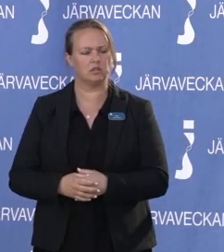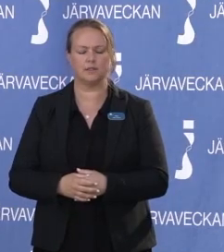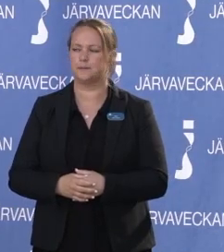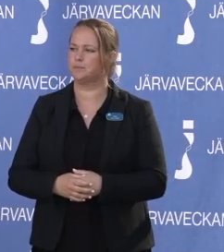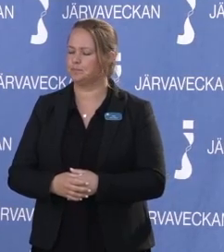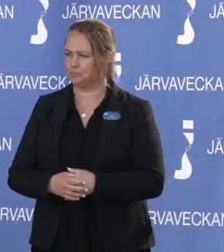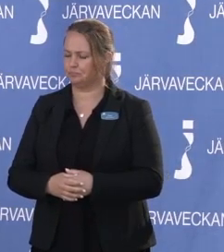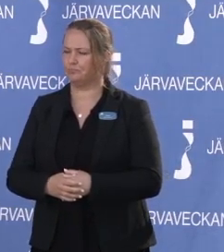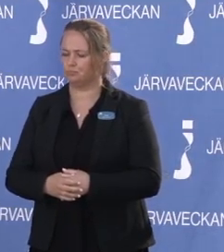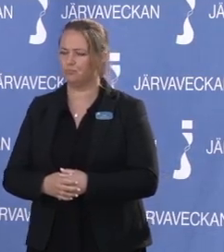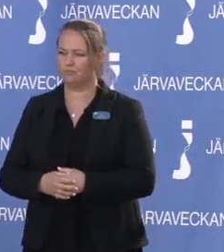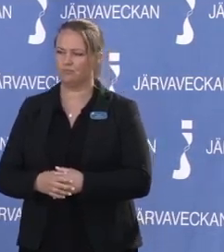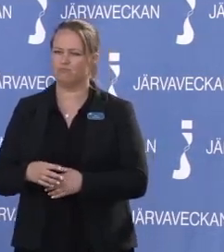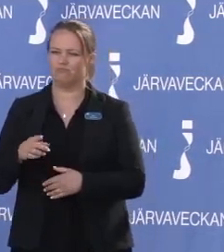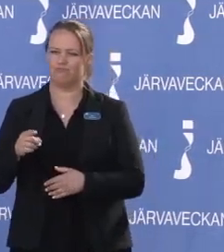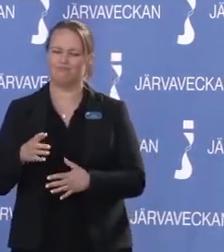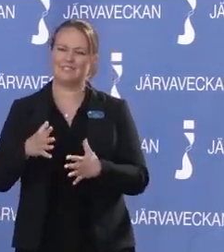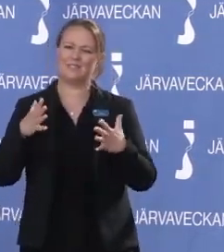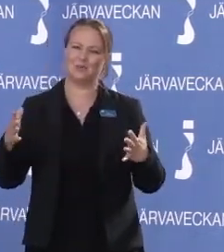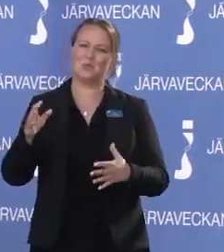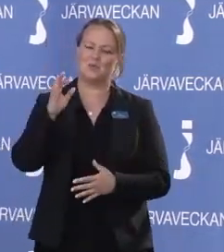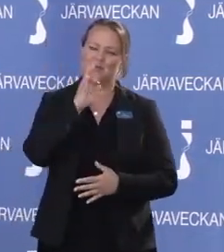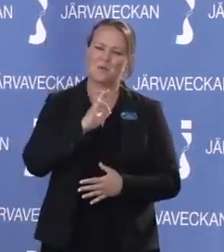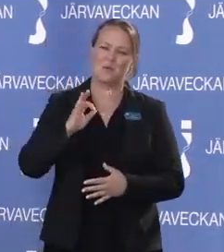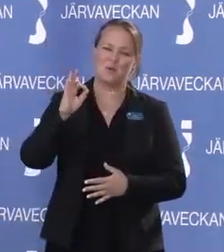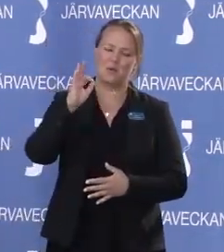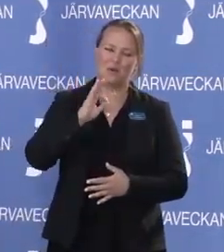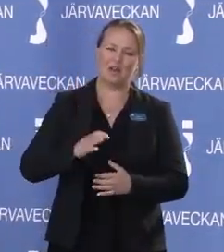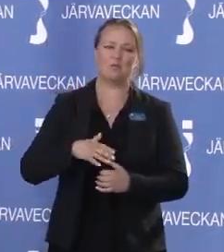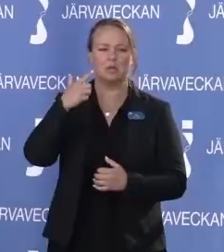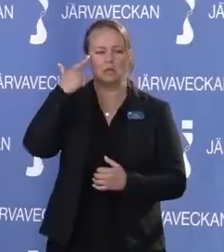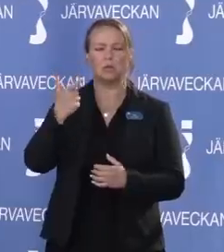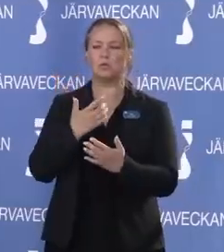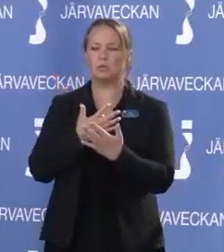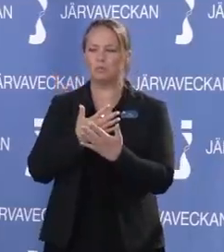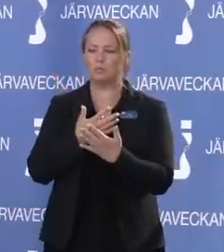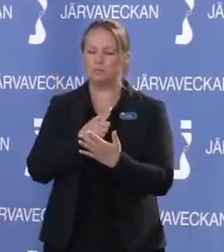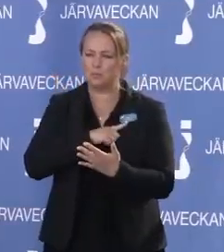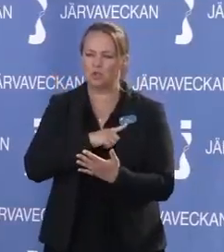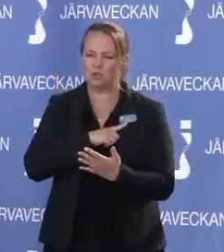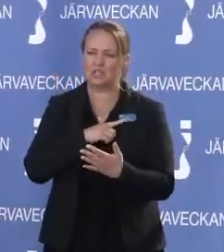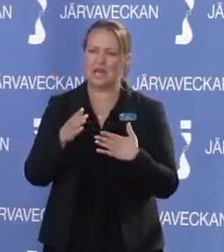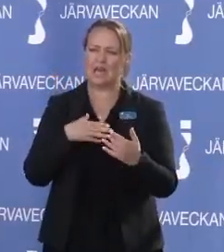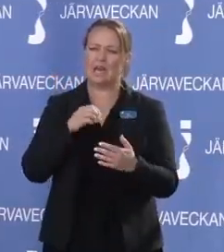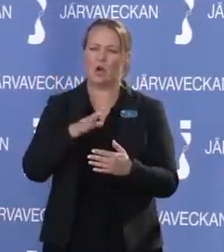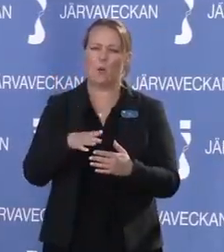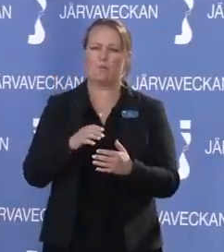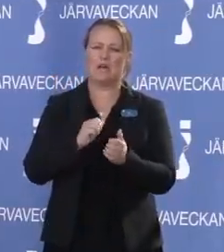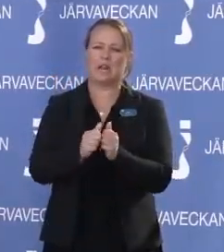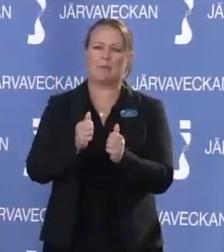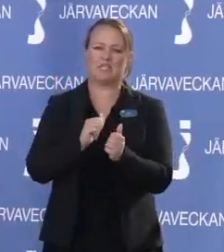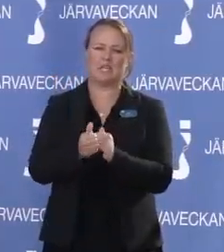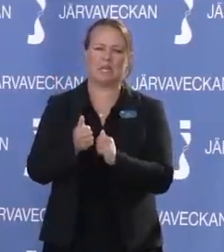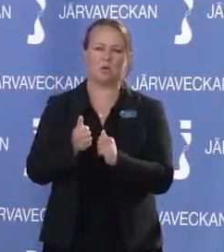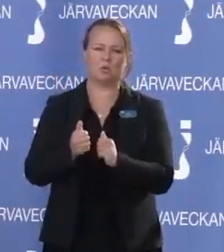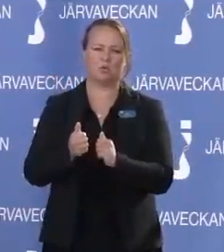Ja, det är ju en väldigt stor fråga, men jag tror att mycket går tillbaks till representation och vilka som